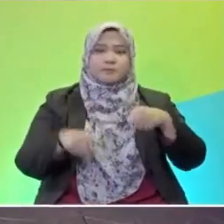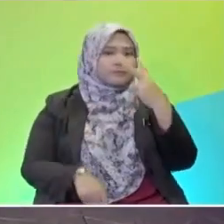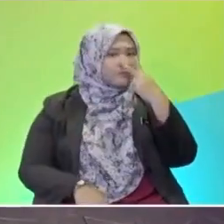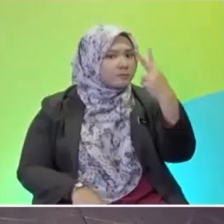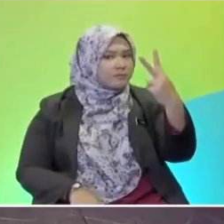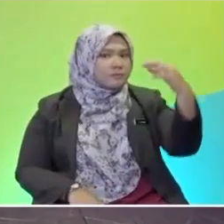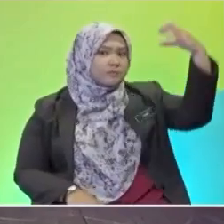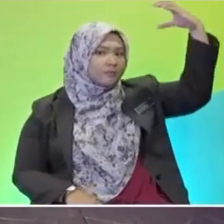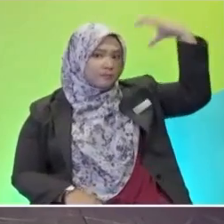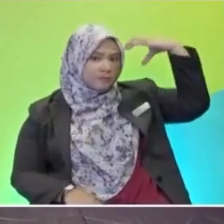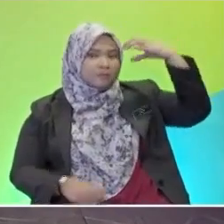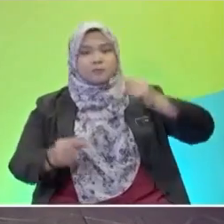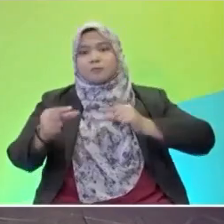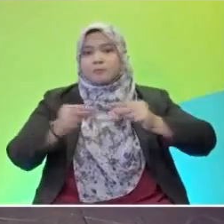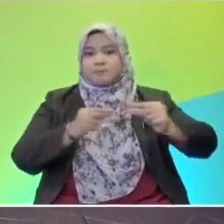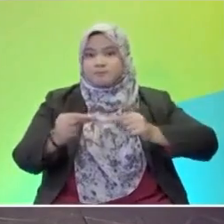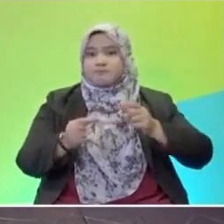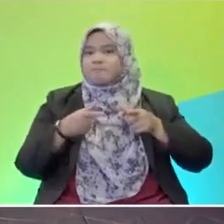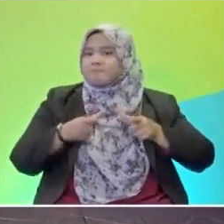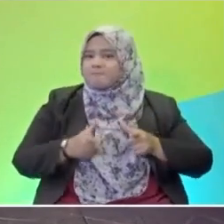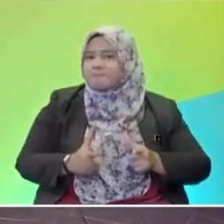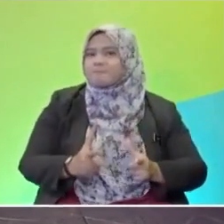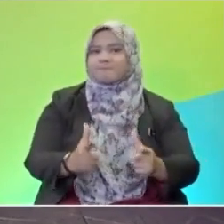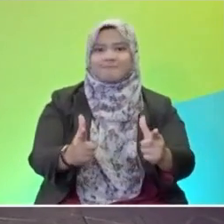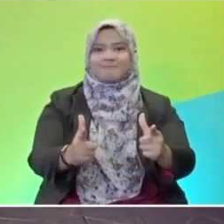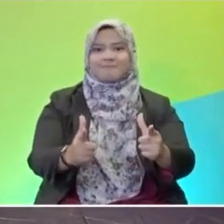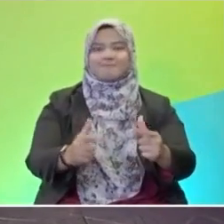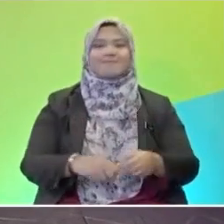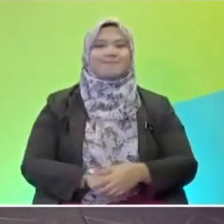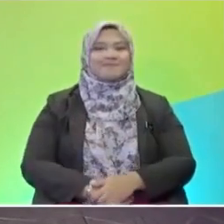Oke Oke jadi cahaya bergerak lurus seterusnya